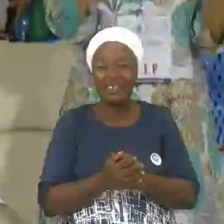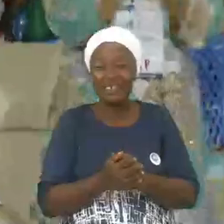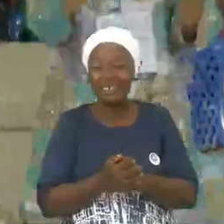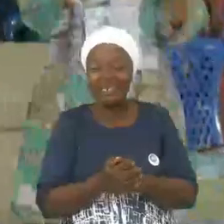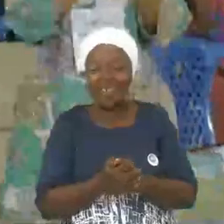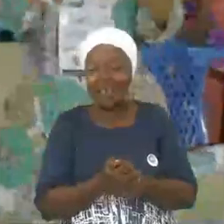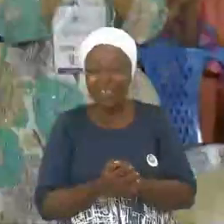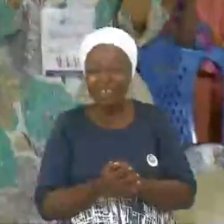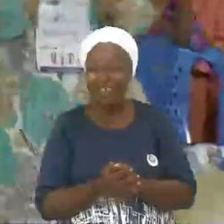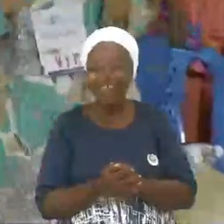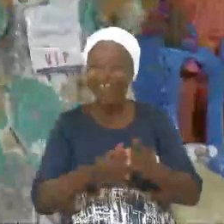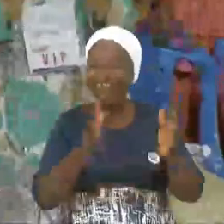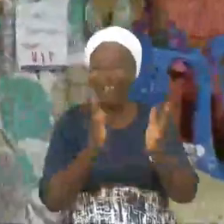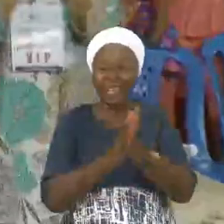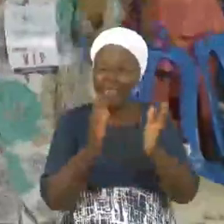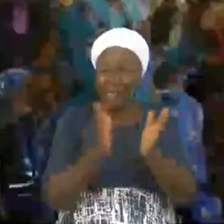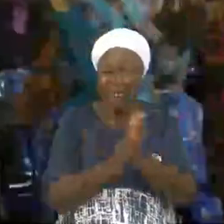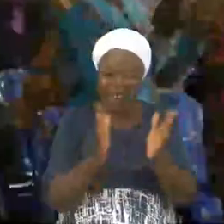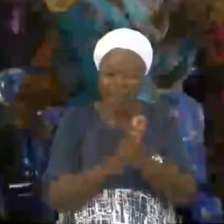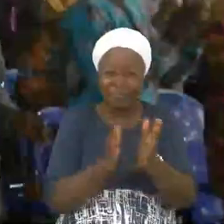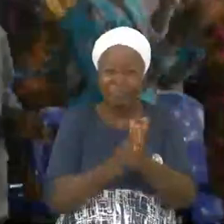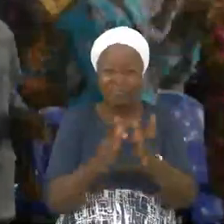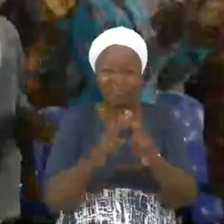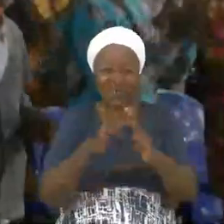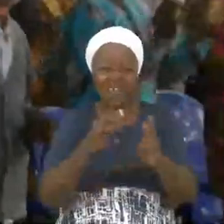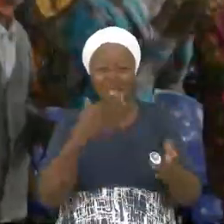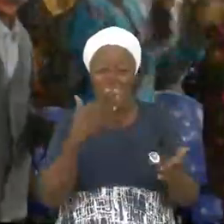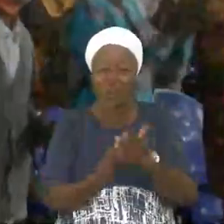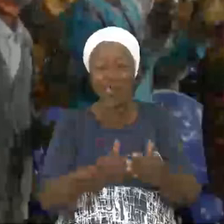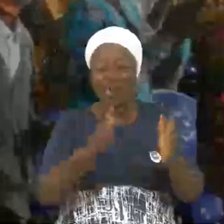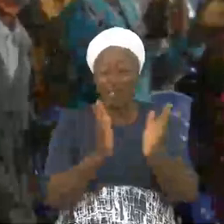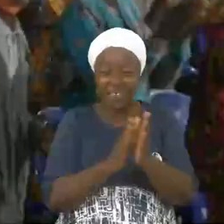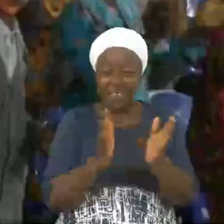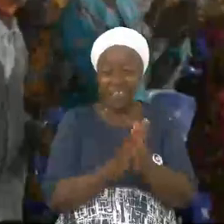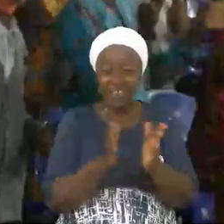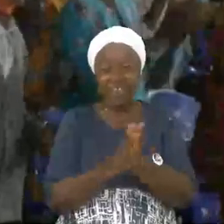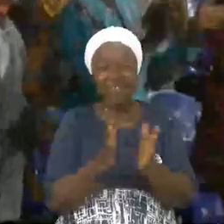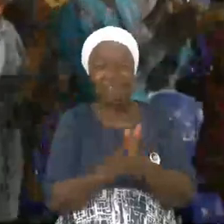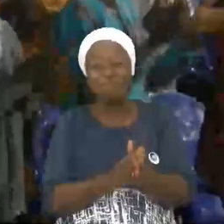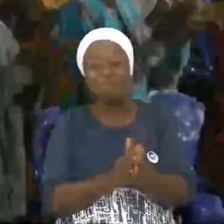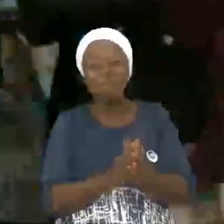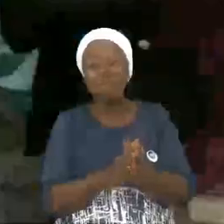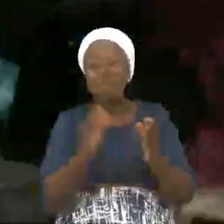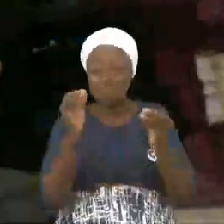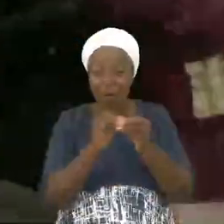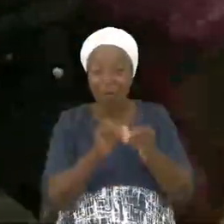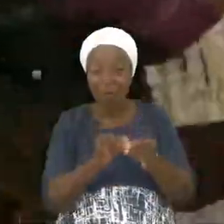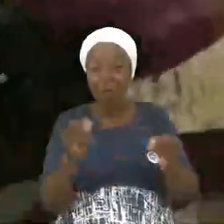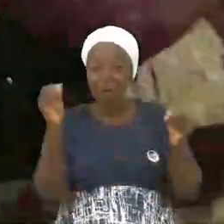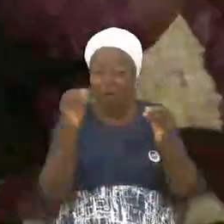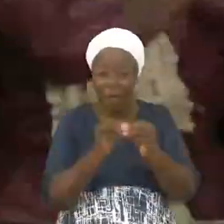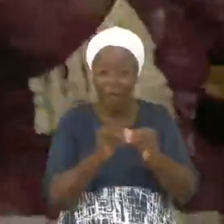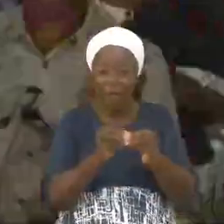Vos acclamations sont vraiment bizarres, comme si vous acclamez au village. Acclamez fort,